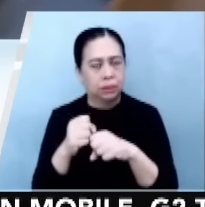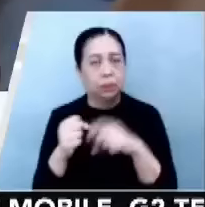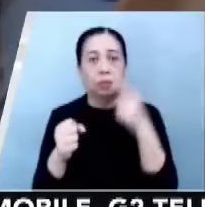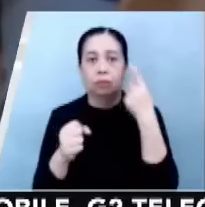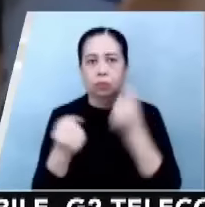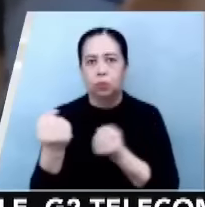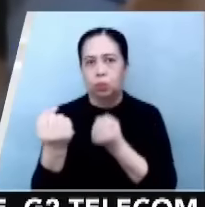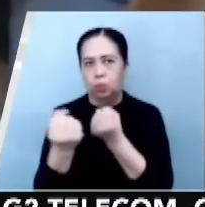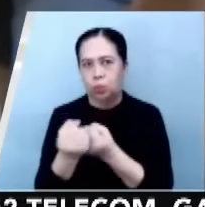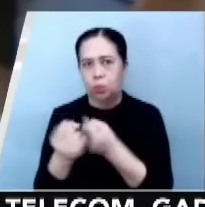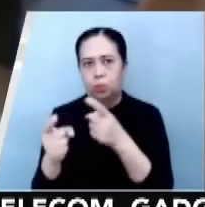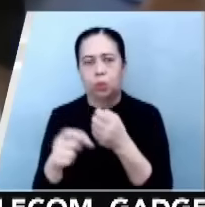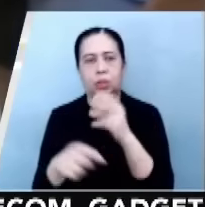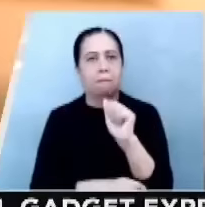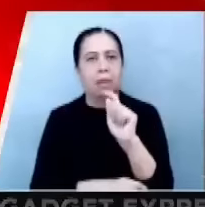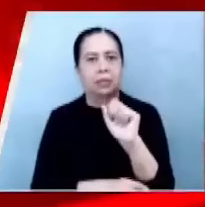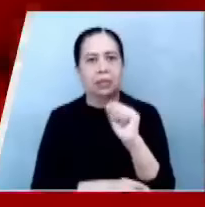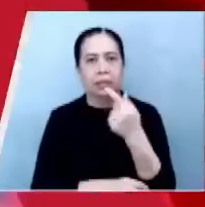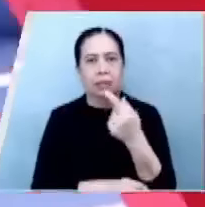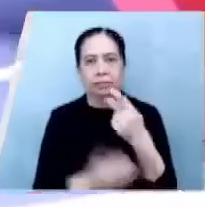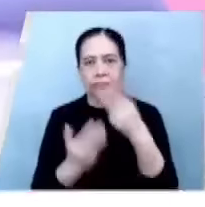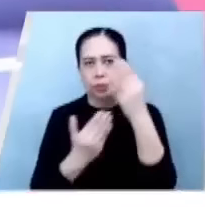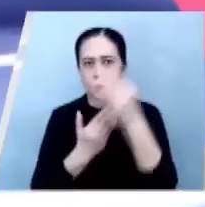sa matatag program.